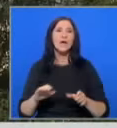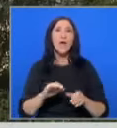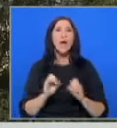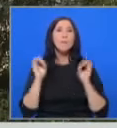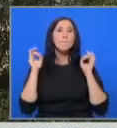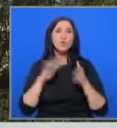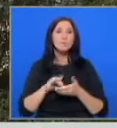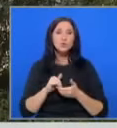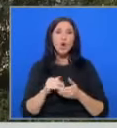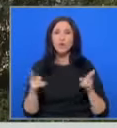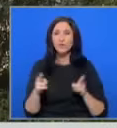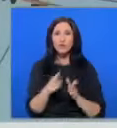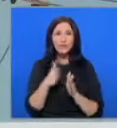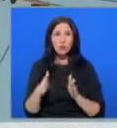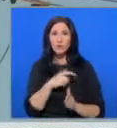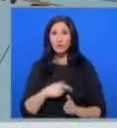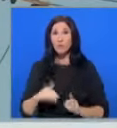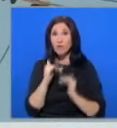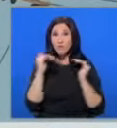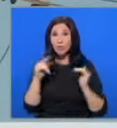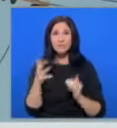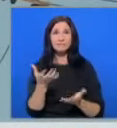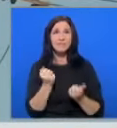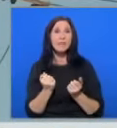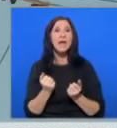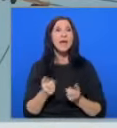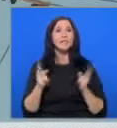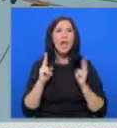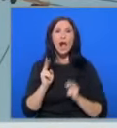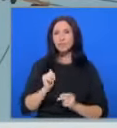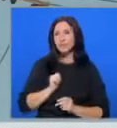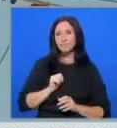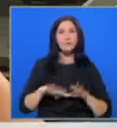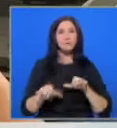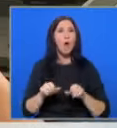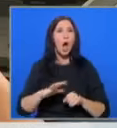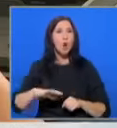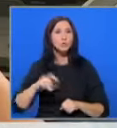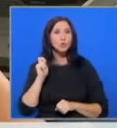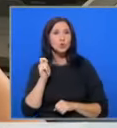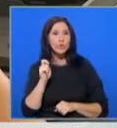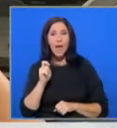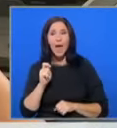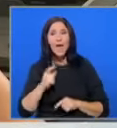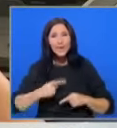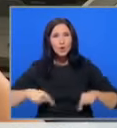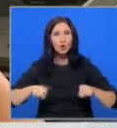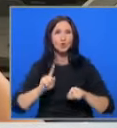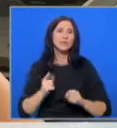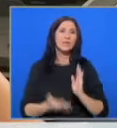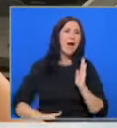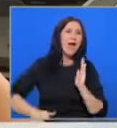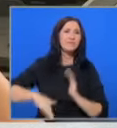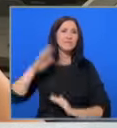най-кратки срокове на национално ниво не се вземе решение как да се запази заетостта им. Област Кюстендил е в регионите, които са с